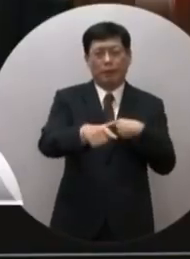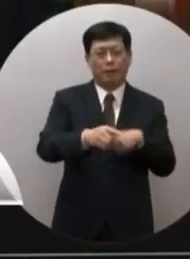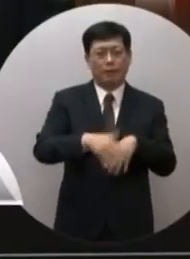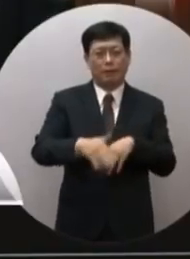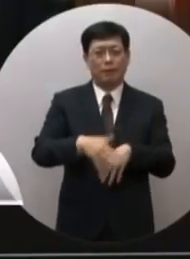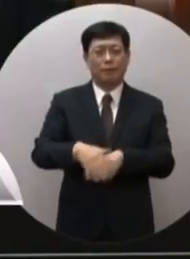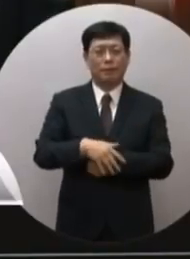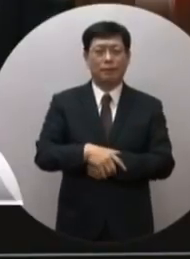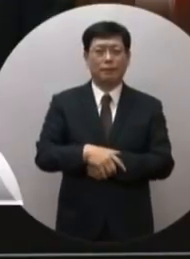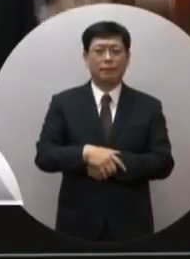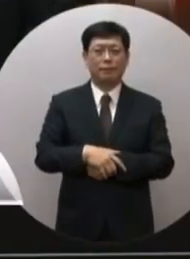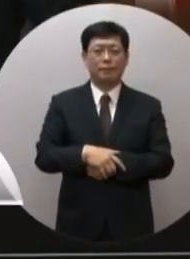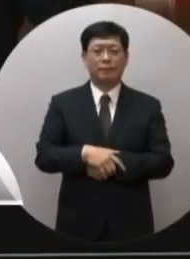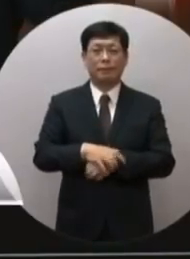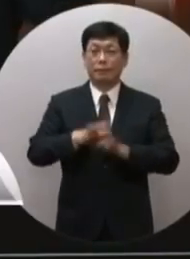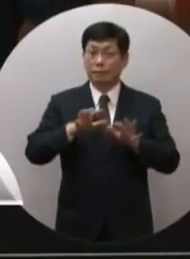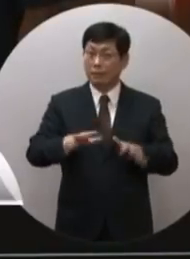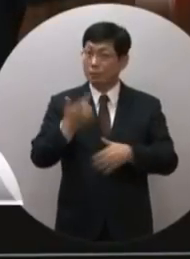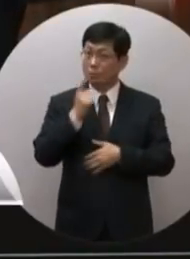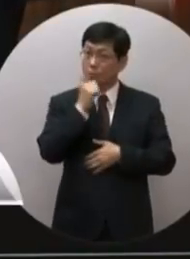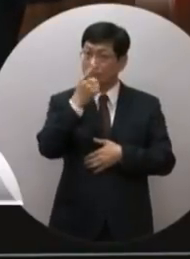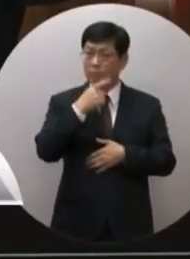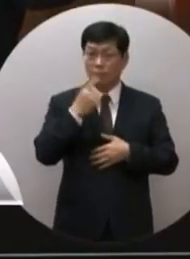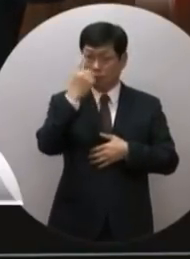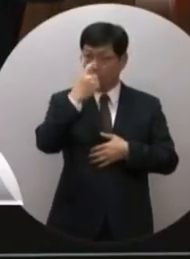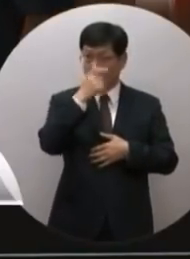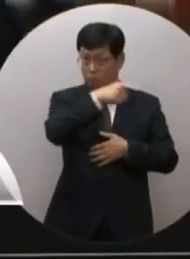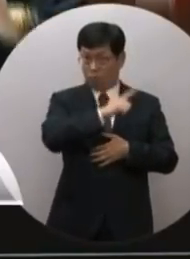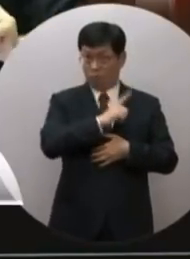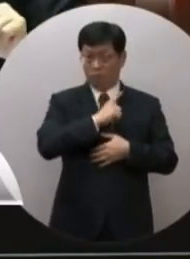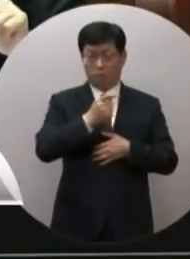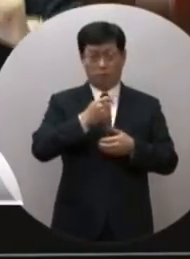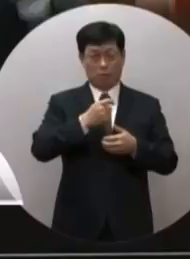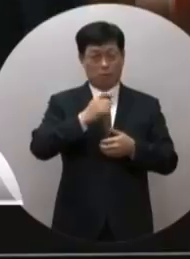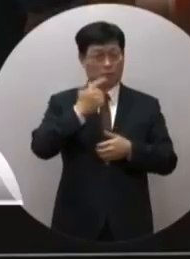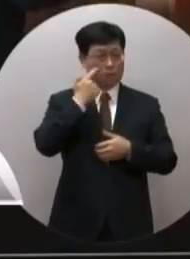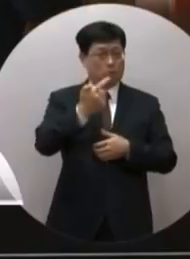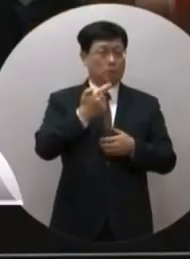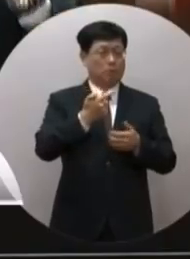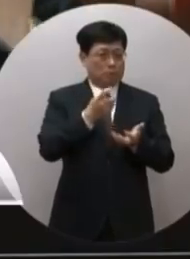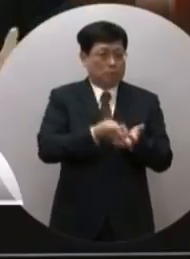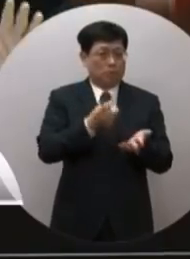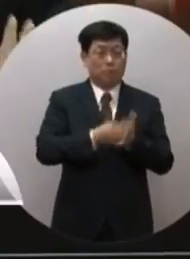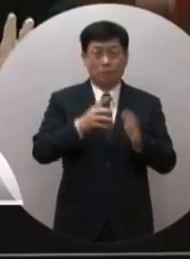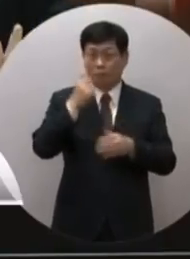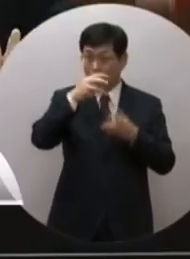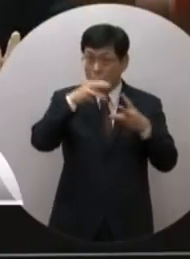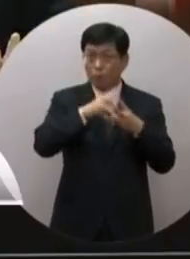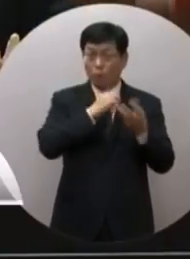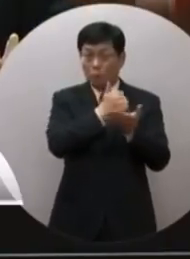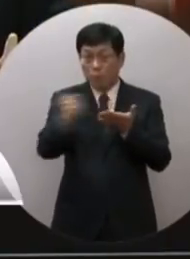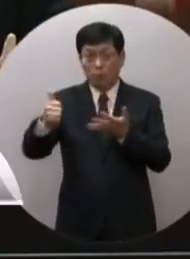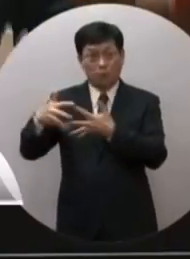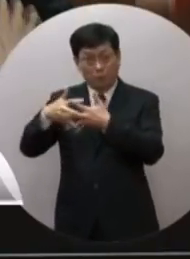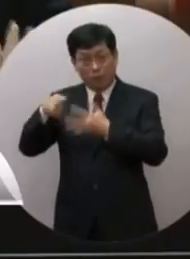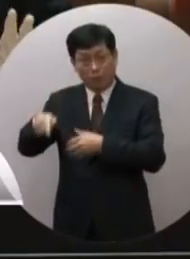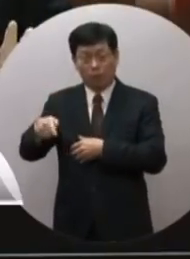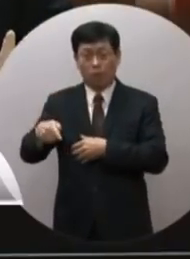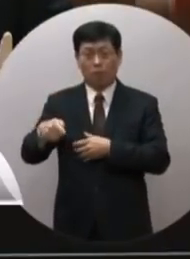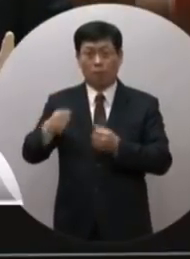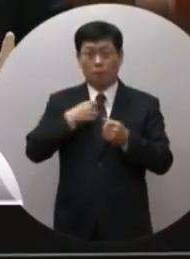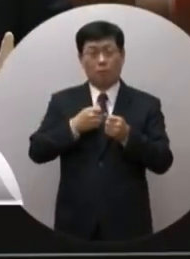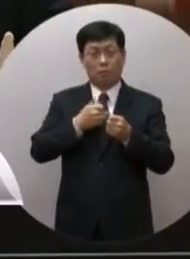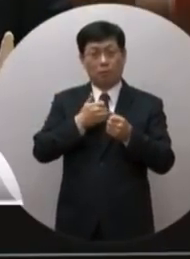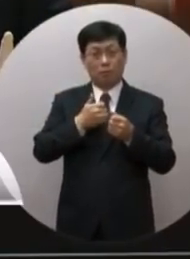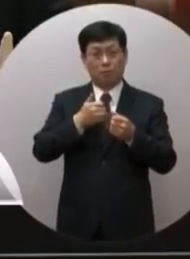裂危机。现在不只是欧洲本身是重灾区， 欧洲现在要销到美国，出招